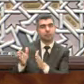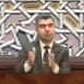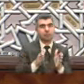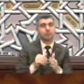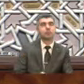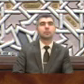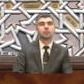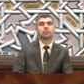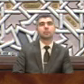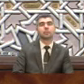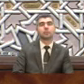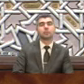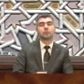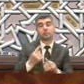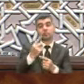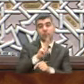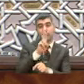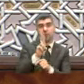إضافي؟